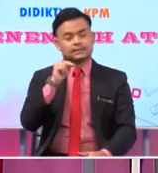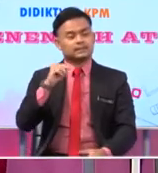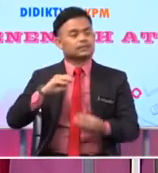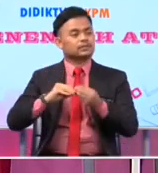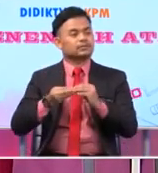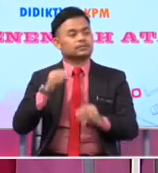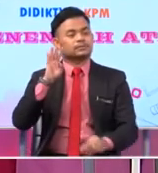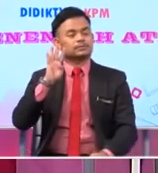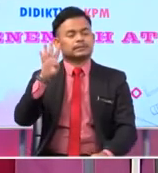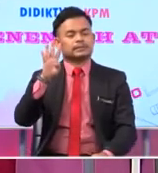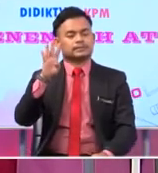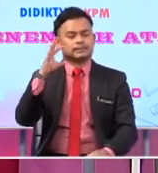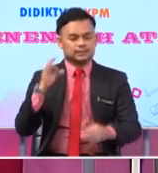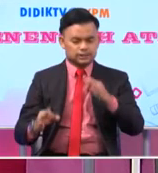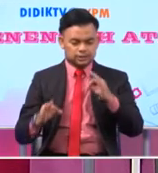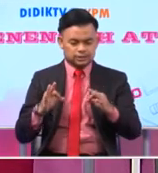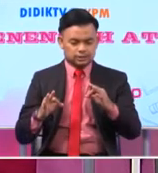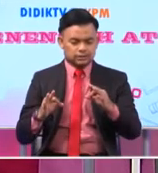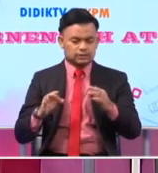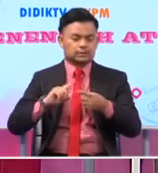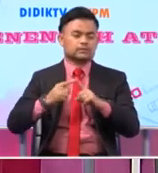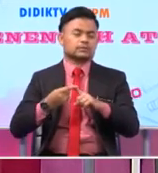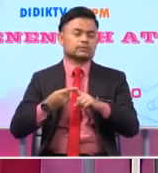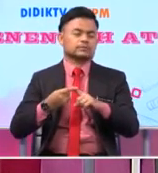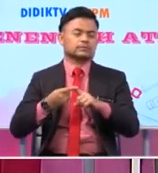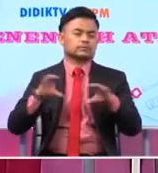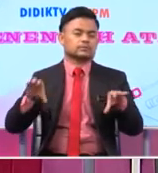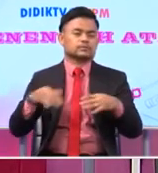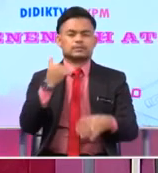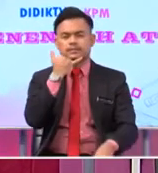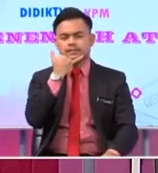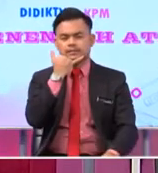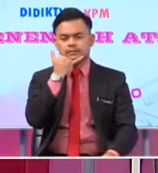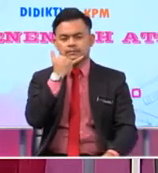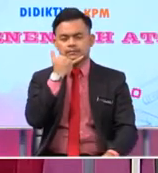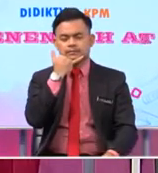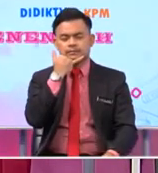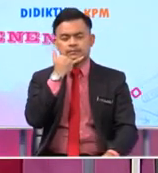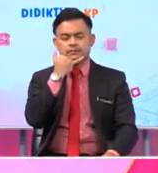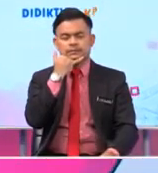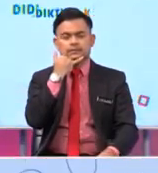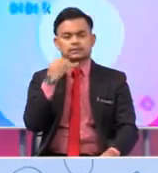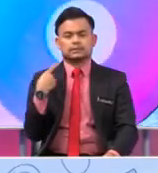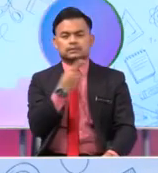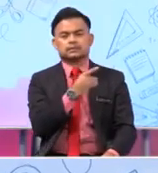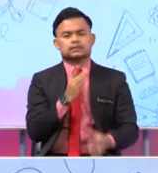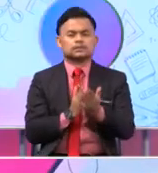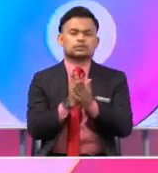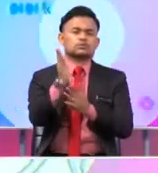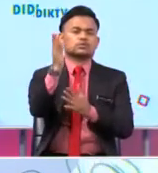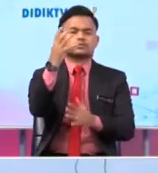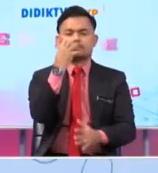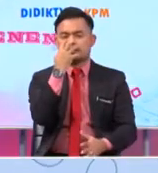kita membuat kesalahan kita hendaklah menegurnya dengan kasar alam mah kayak betul atau salah